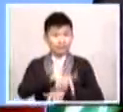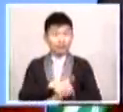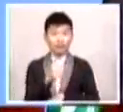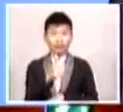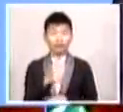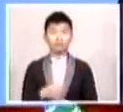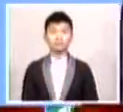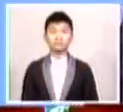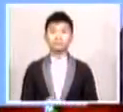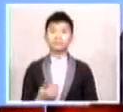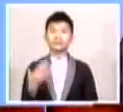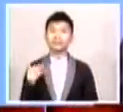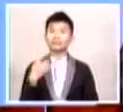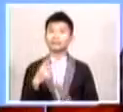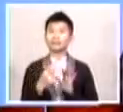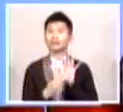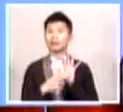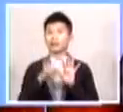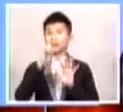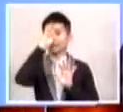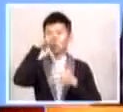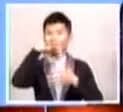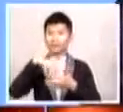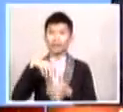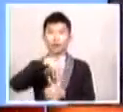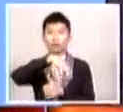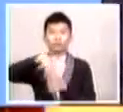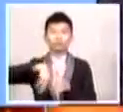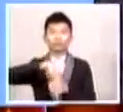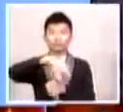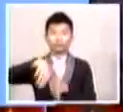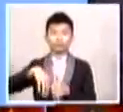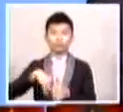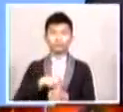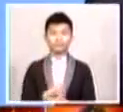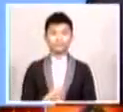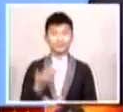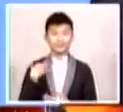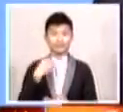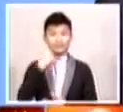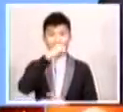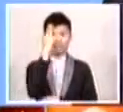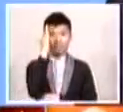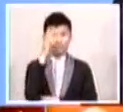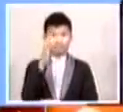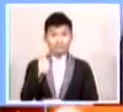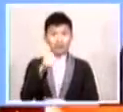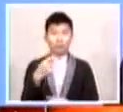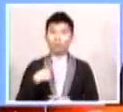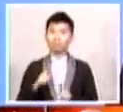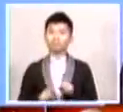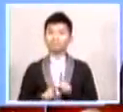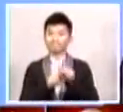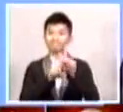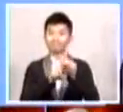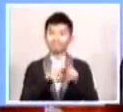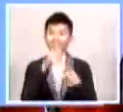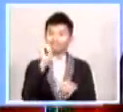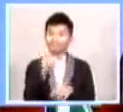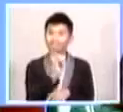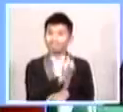伊讲是东来国教。他选台湾省长的时候，就是我和他搭档跑